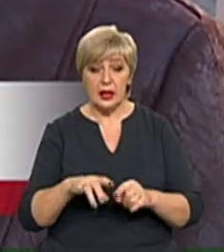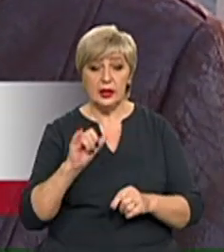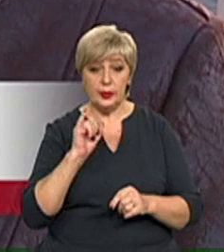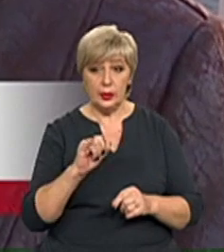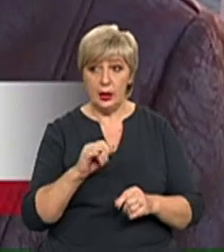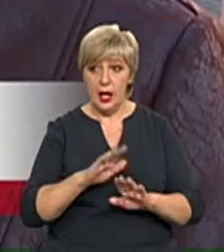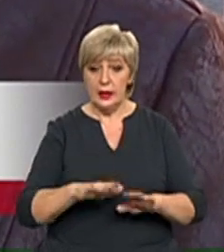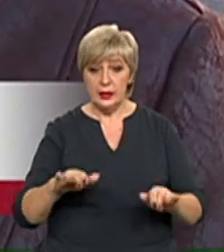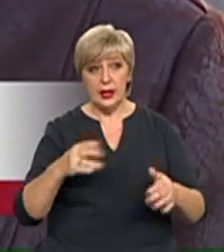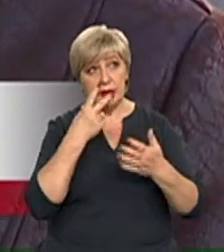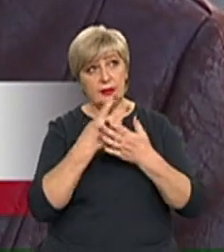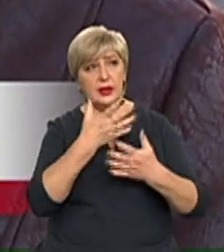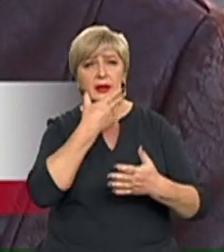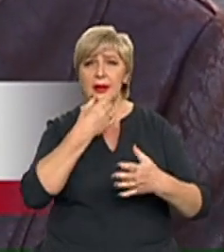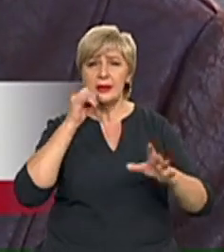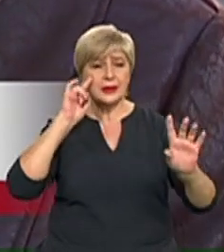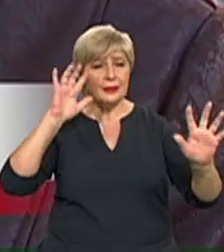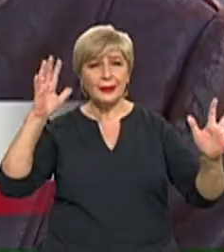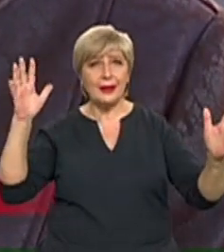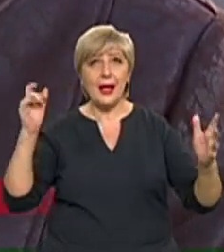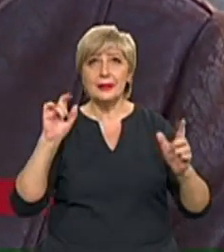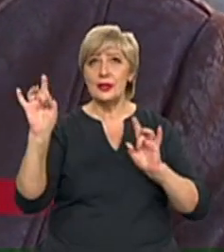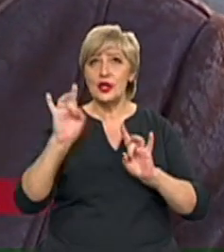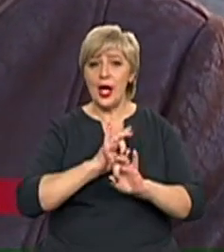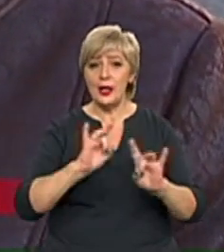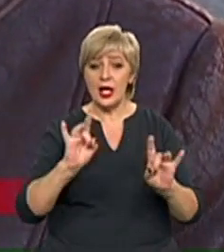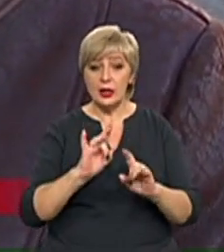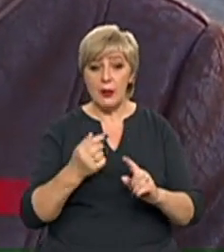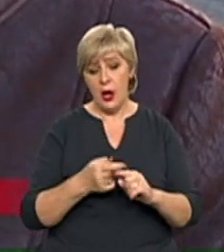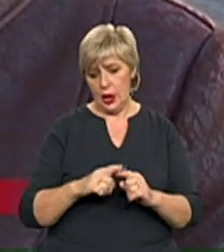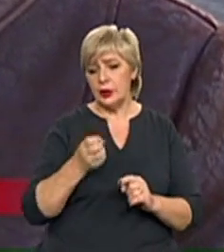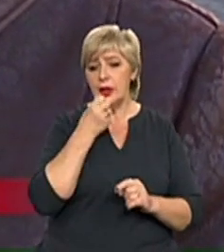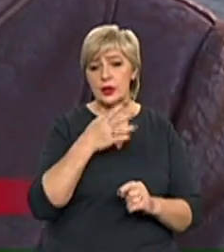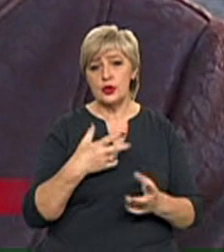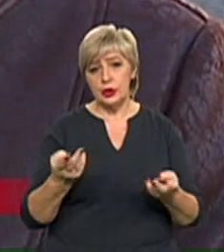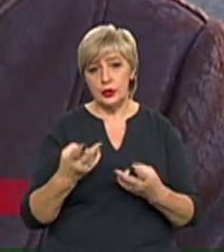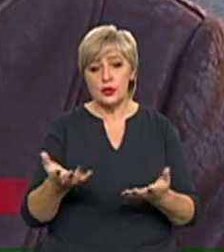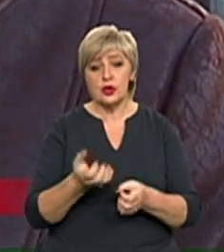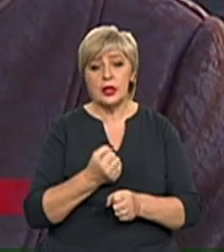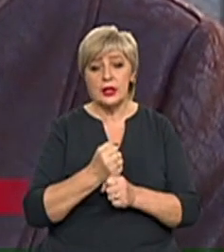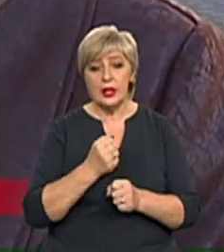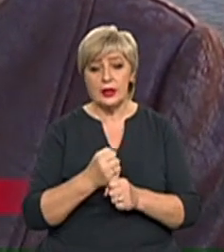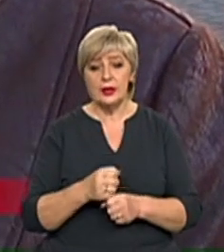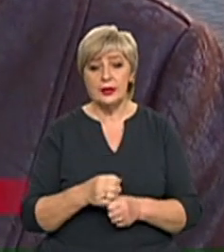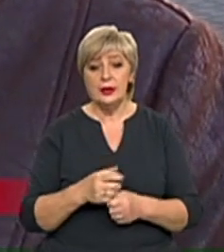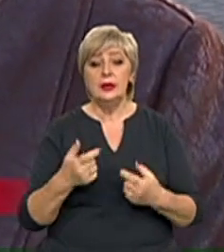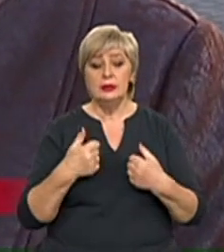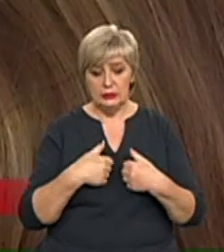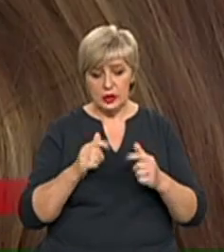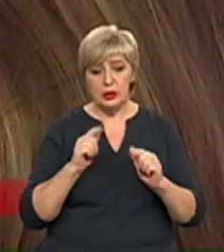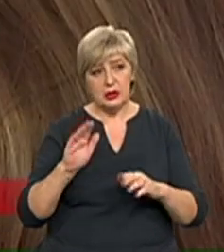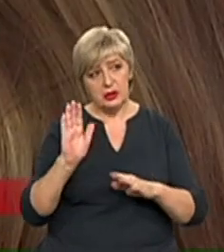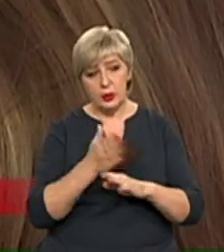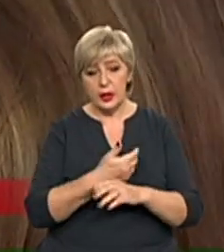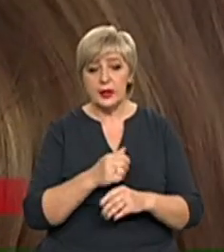бачать інформацію красиву, красочну, і вони думають, що це добре, це треба робити. Тому я за те, щоб